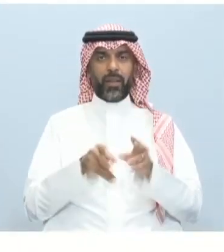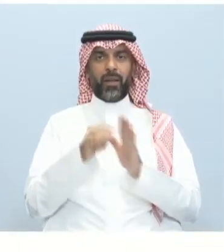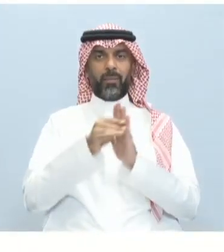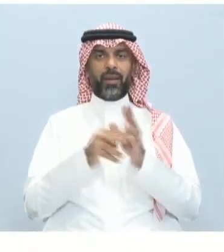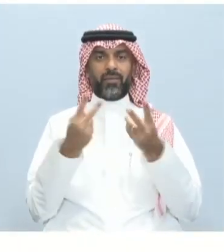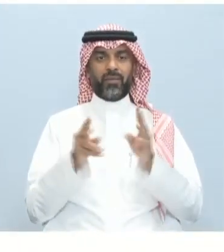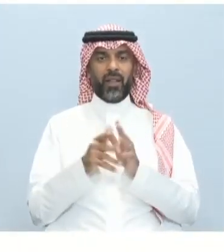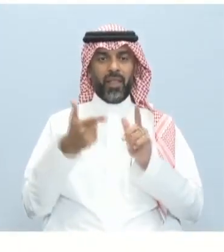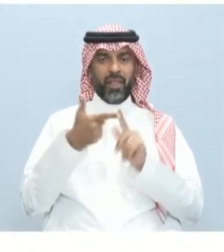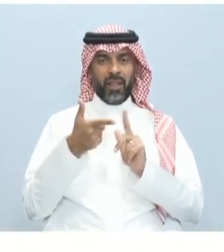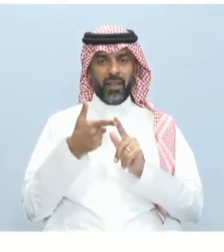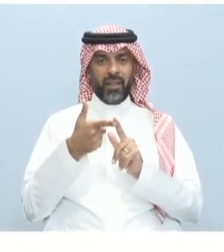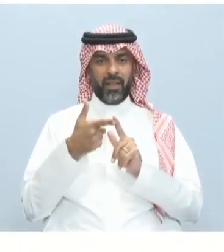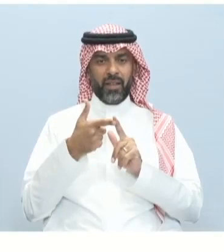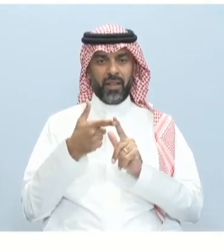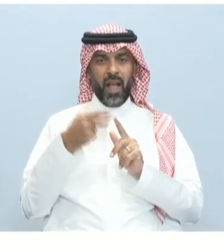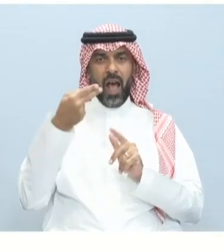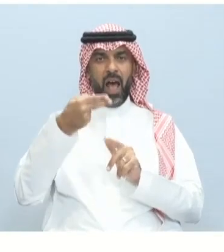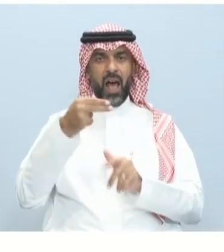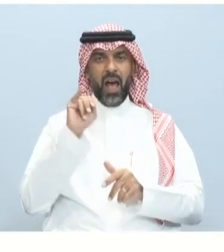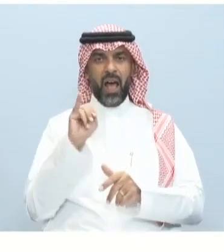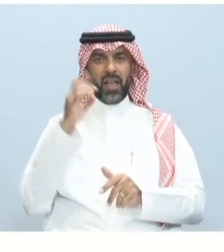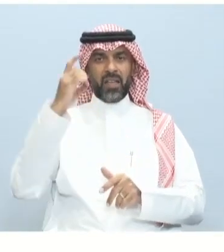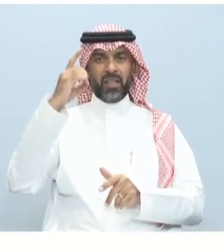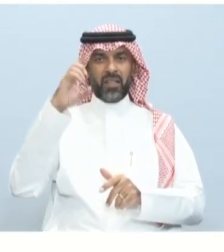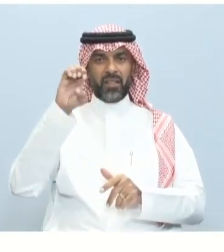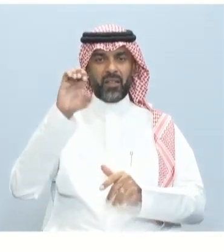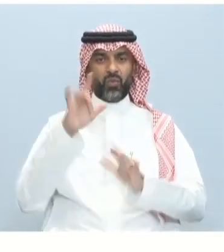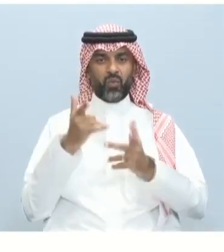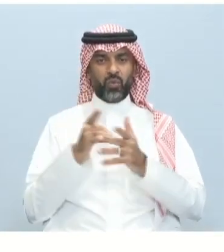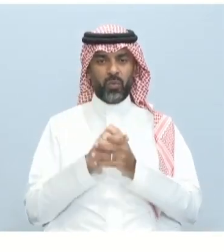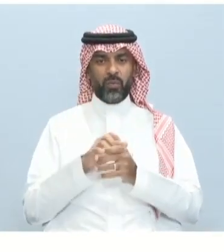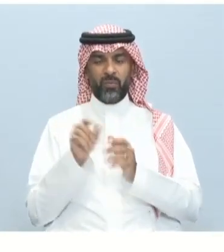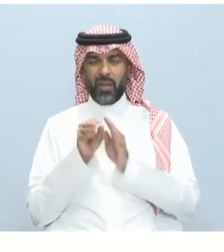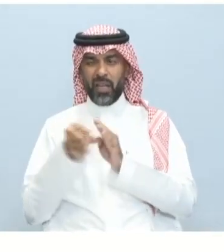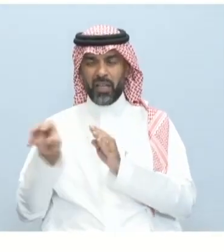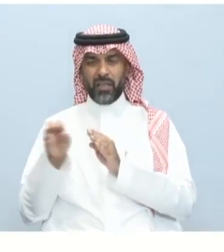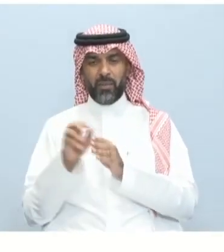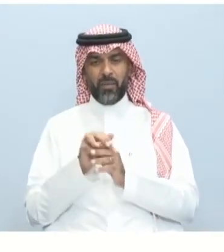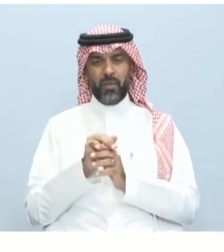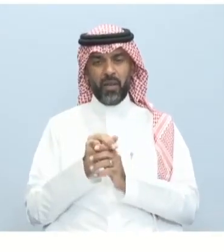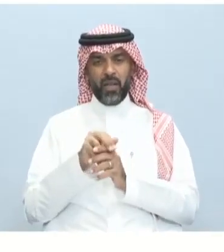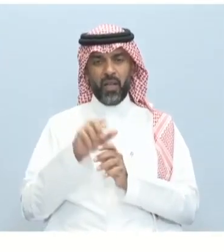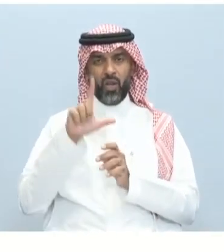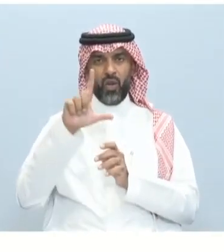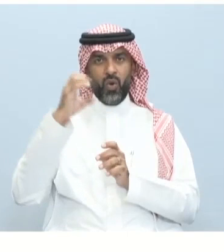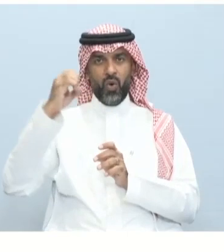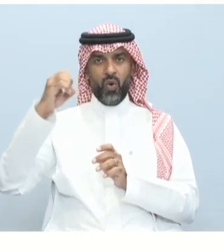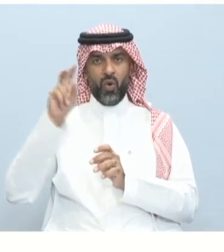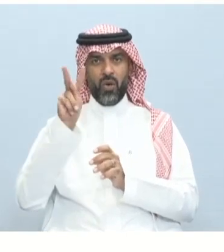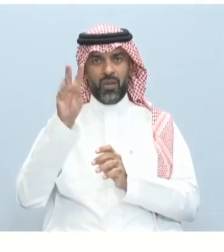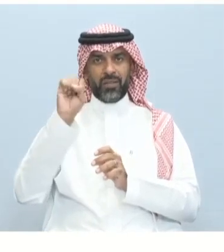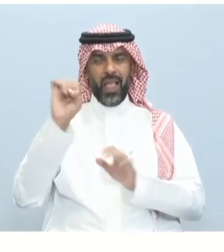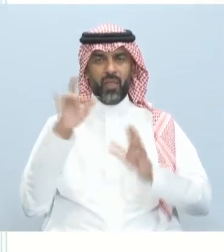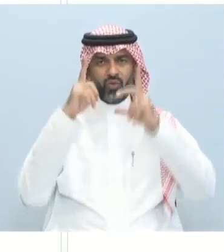ثانيا اللبنة hide من قسم المظاهر، تقوم بإخفاء